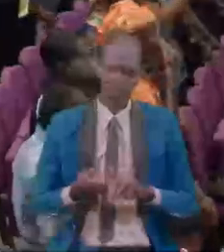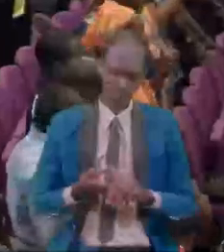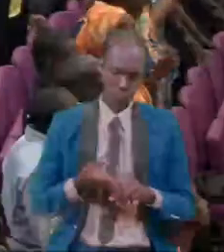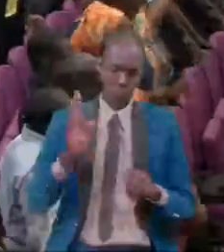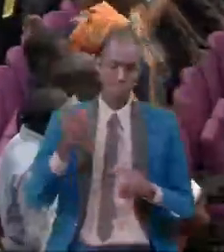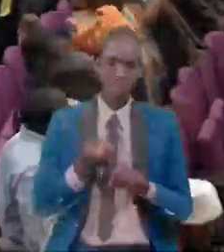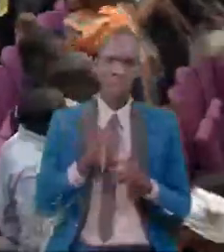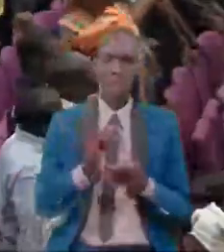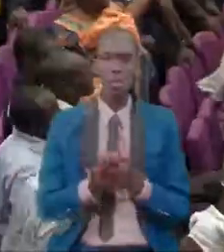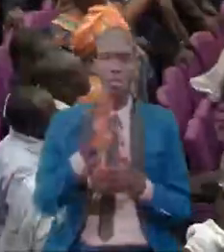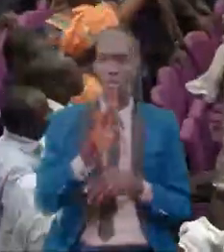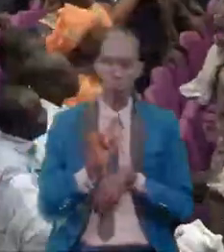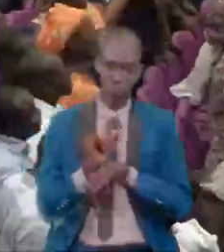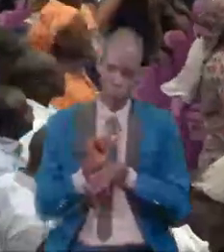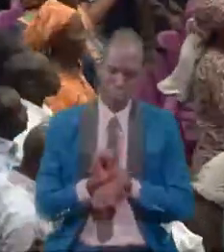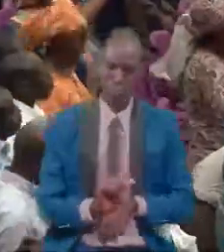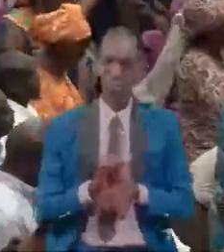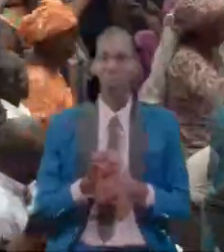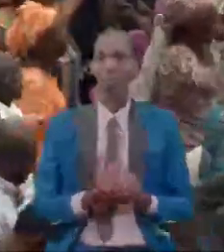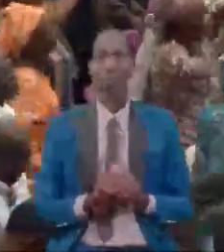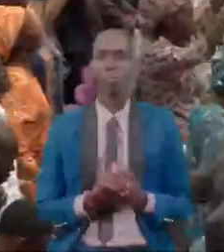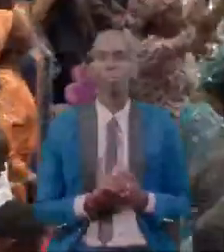Sortez de l'oppression là.